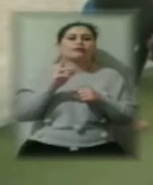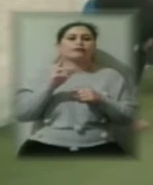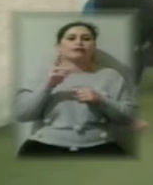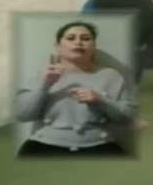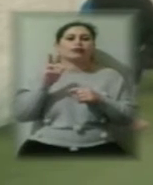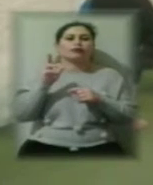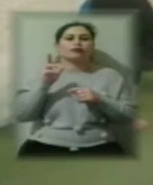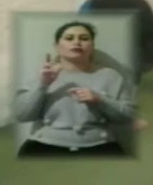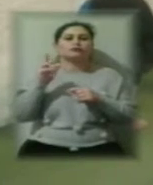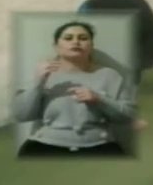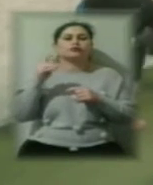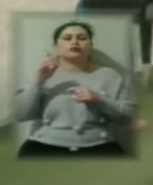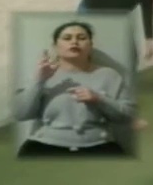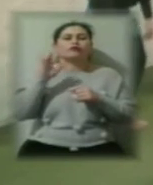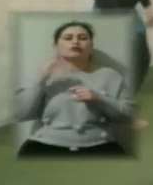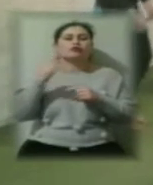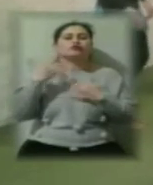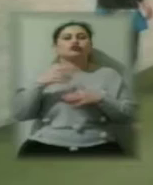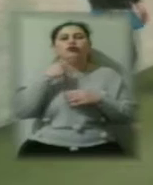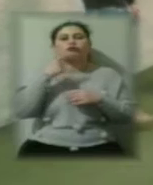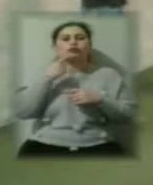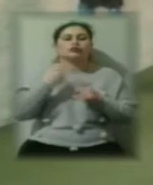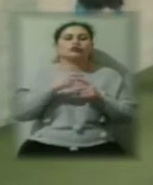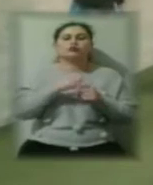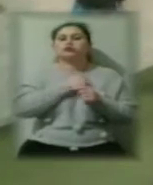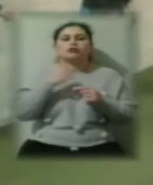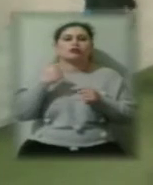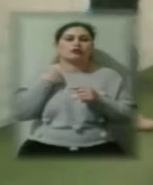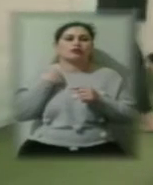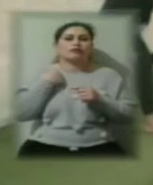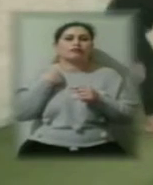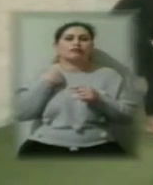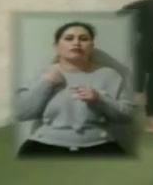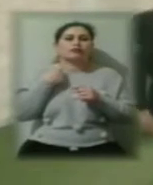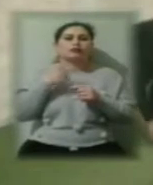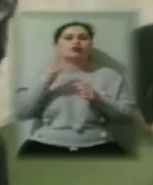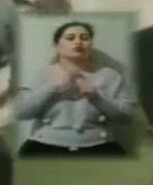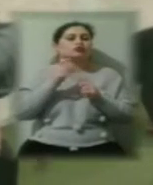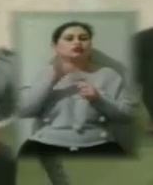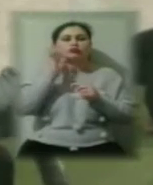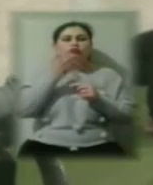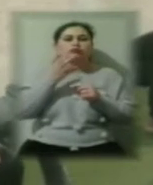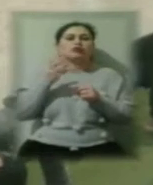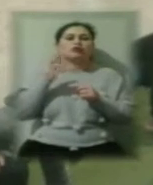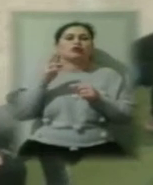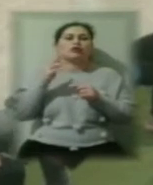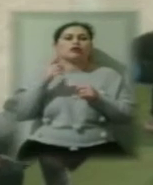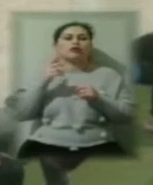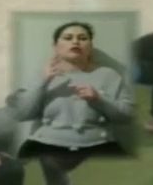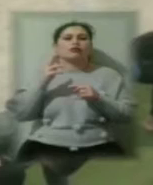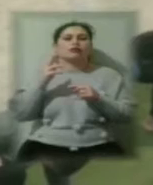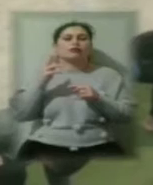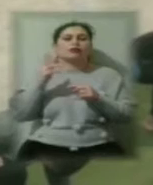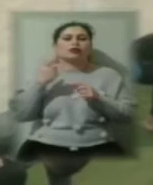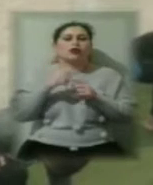Віталій вже казав, це сама така серйозна федерація, з якою працює Олімпійський комітет.